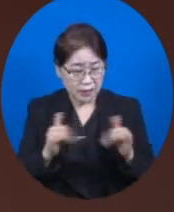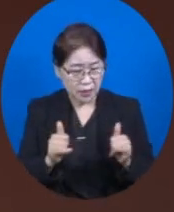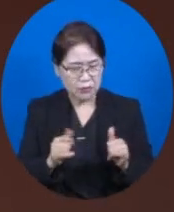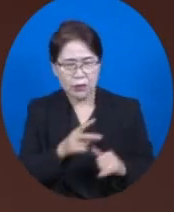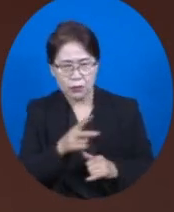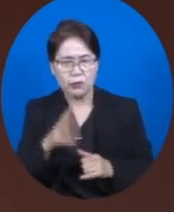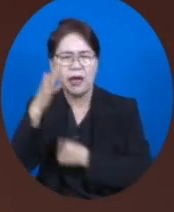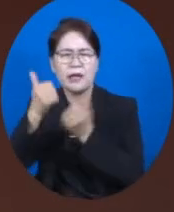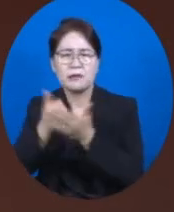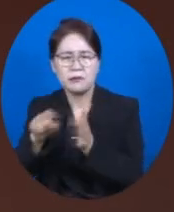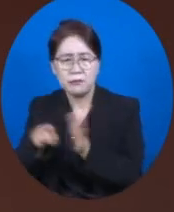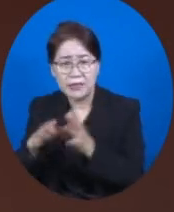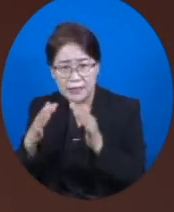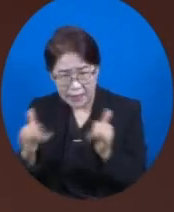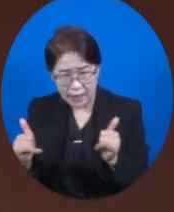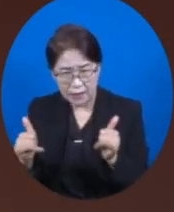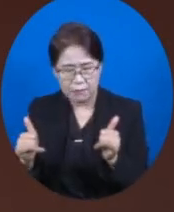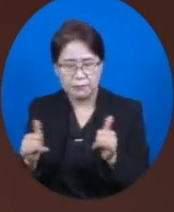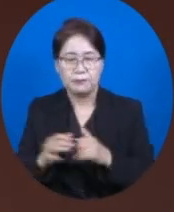하나님의 사람들이죠